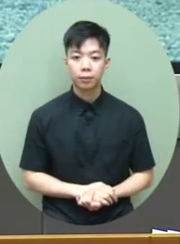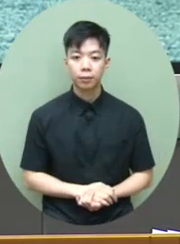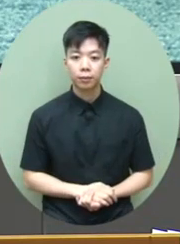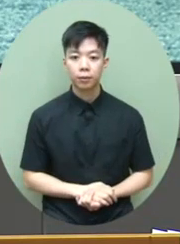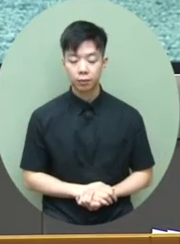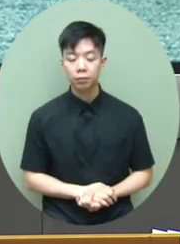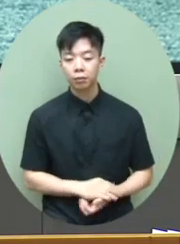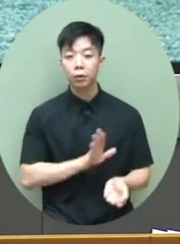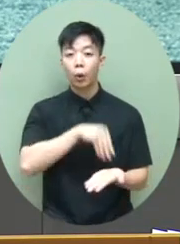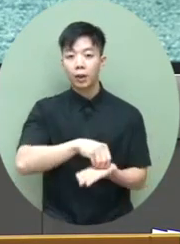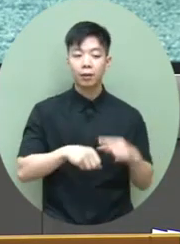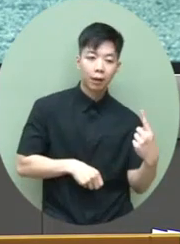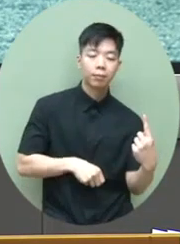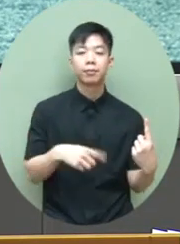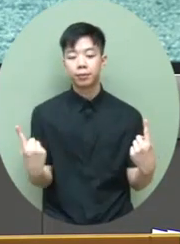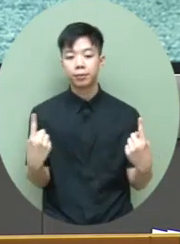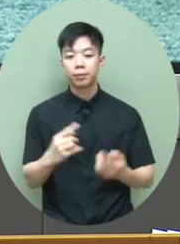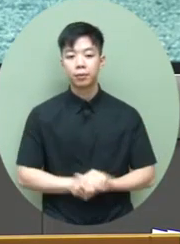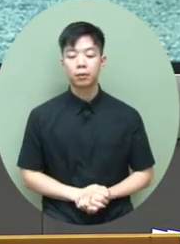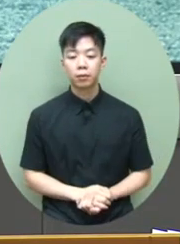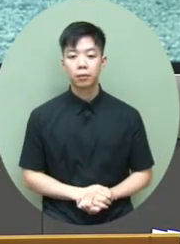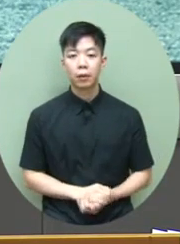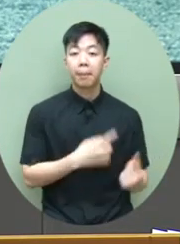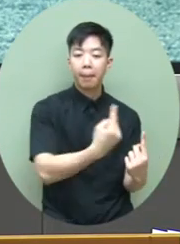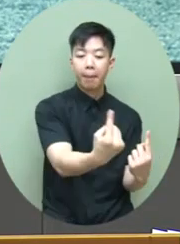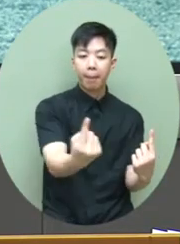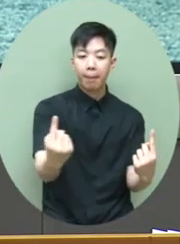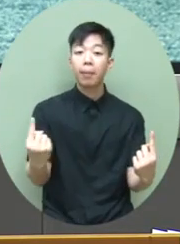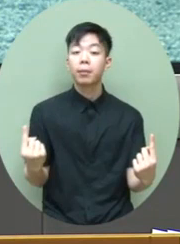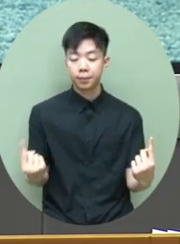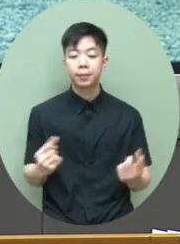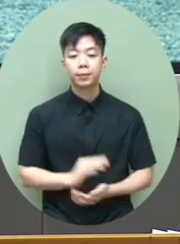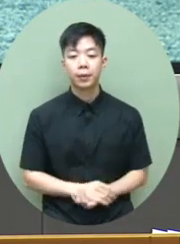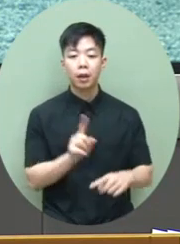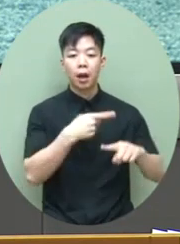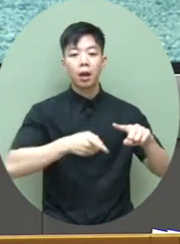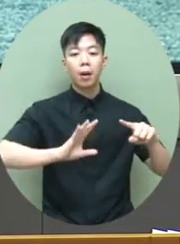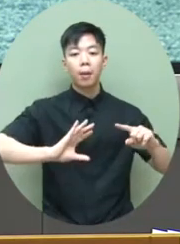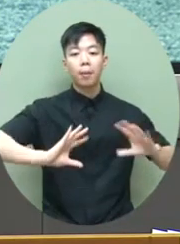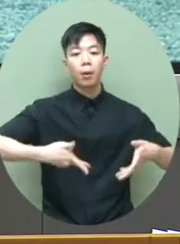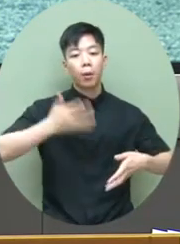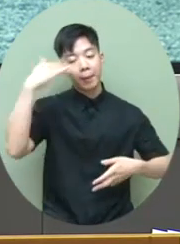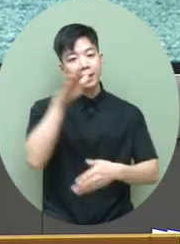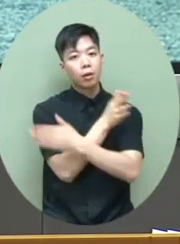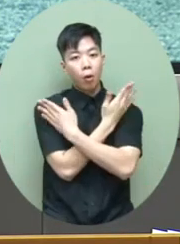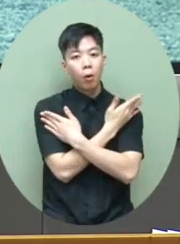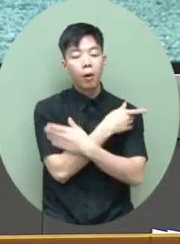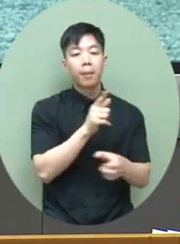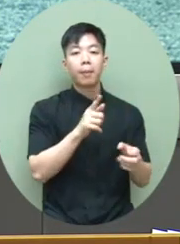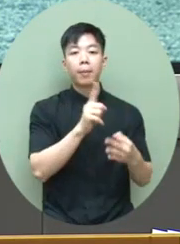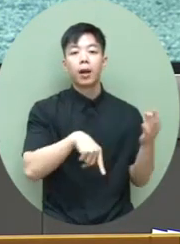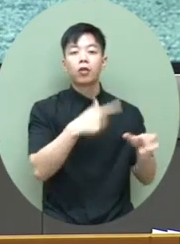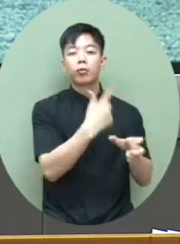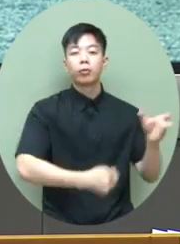咗1宗個案嘅。咁有大埔嘅明愛富亨苑啦，咁有一個職